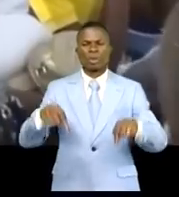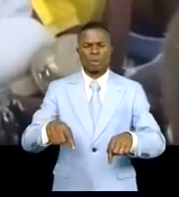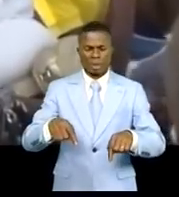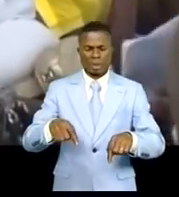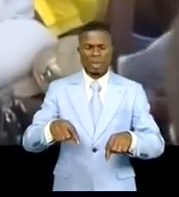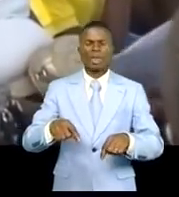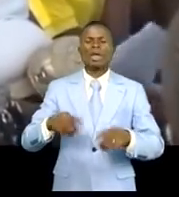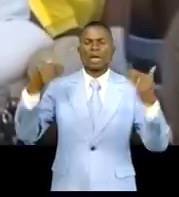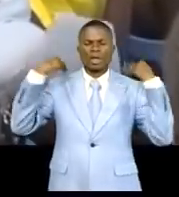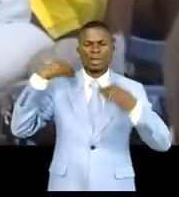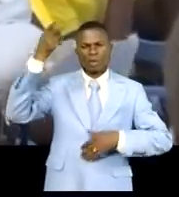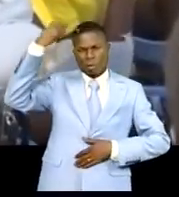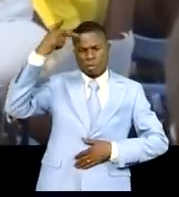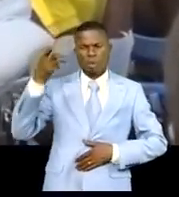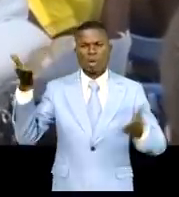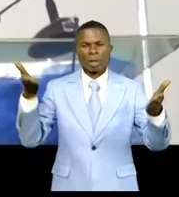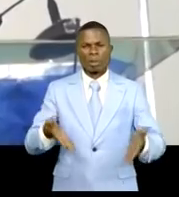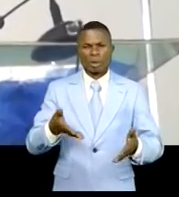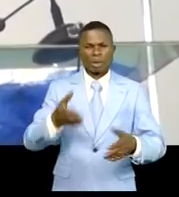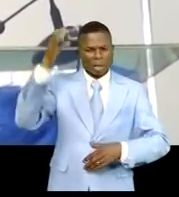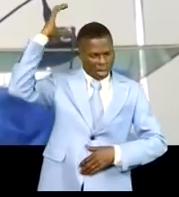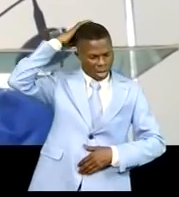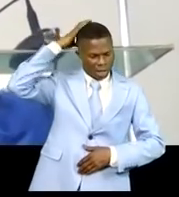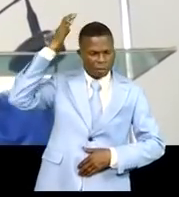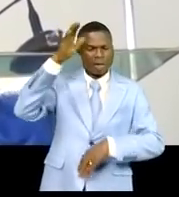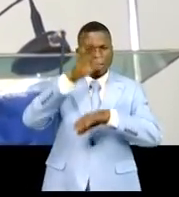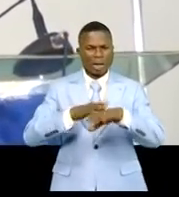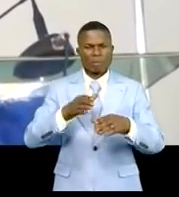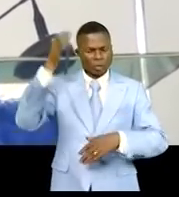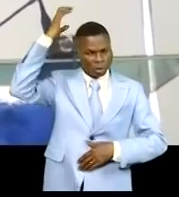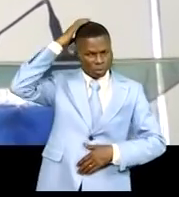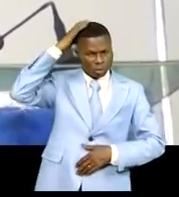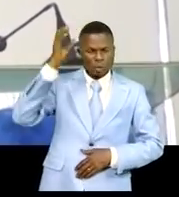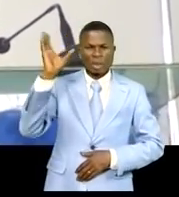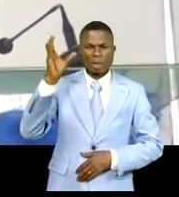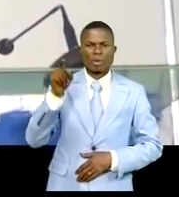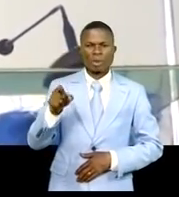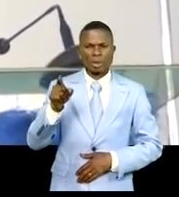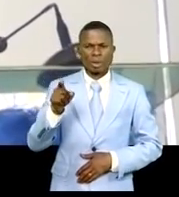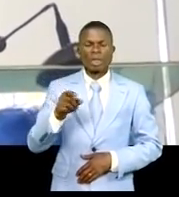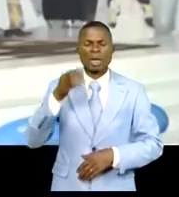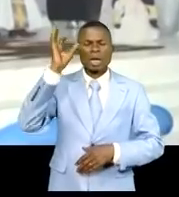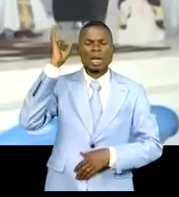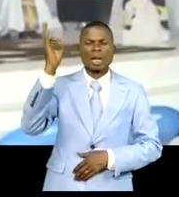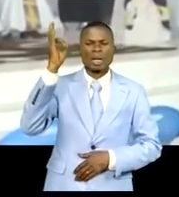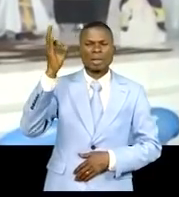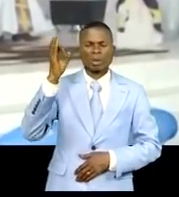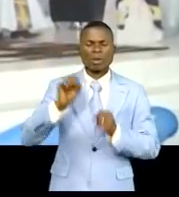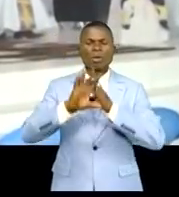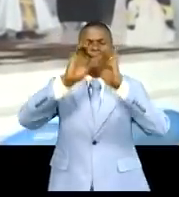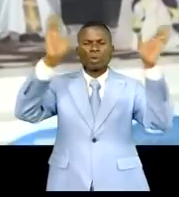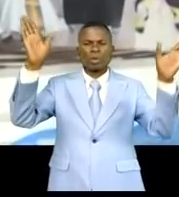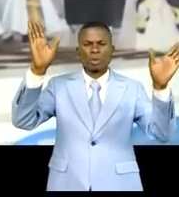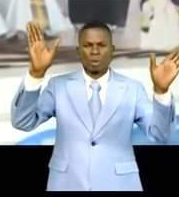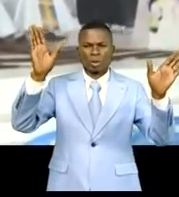politico-administratives a été officiée par l'évêque de Sakania, Mgr Pierre Kaboulo, autour duquel rayonnait une